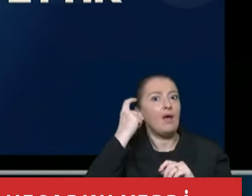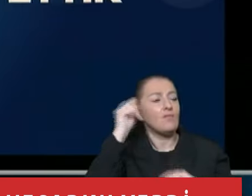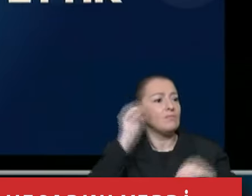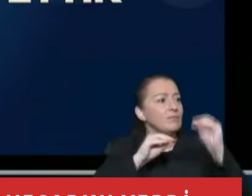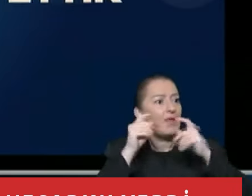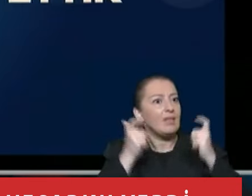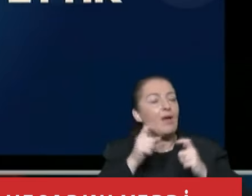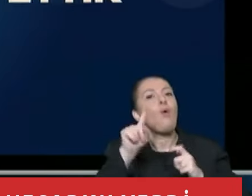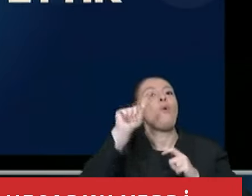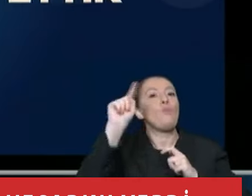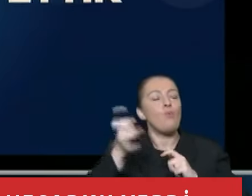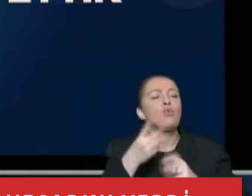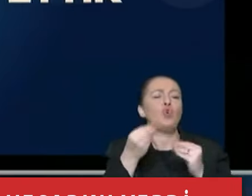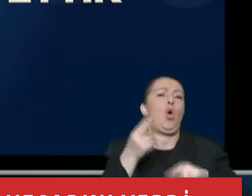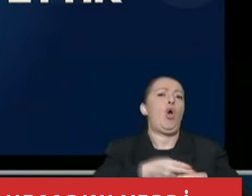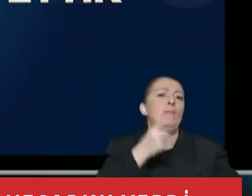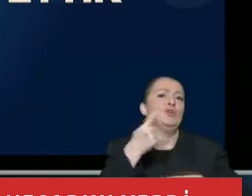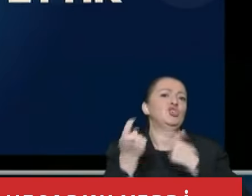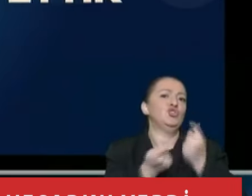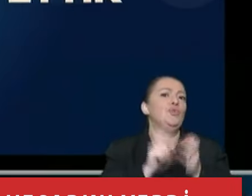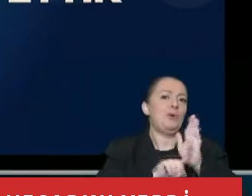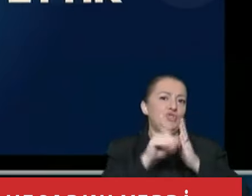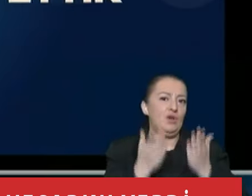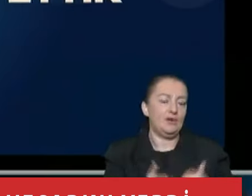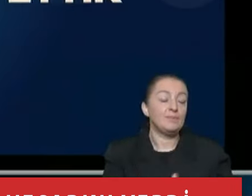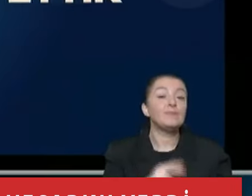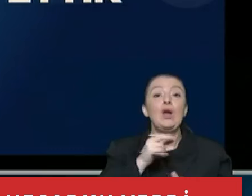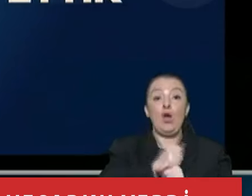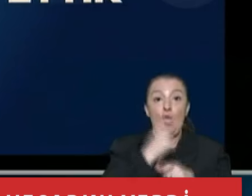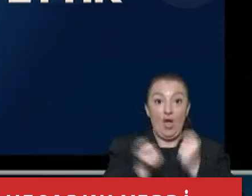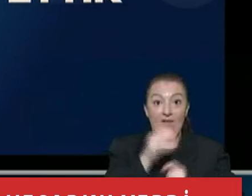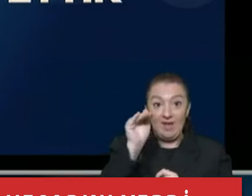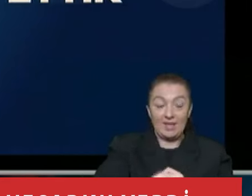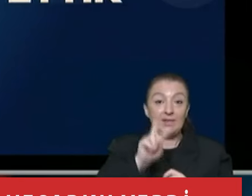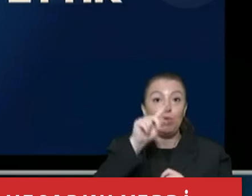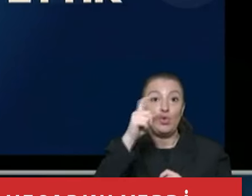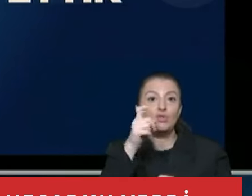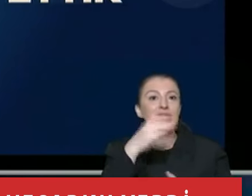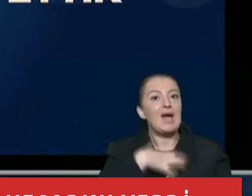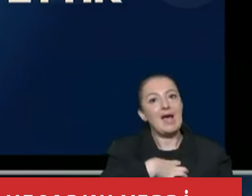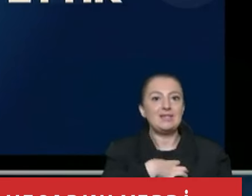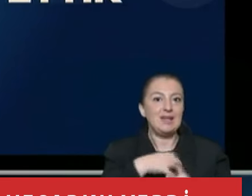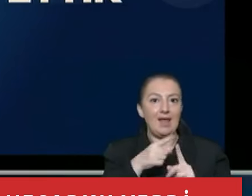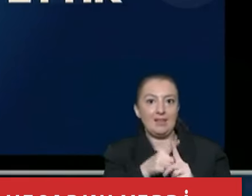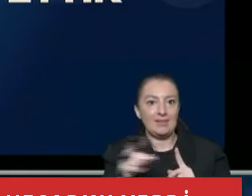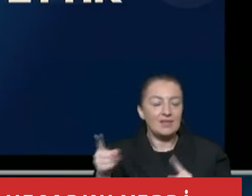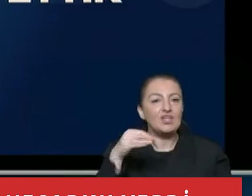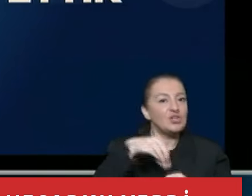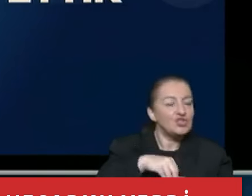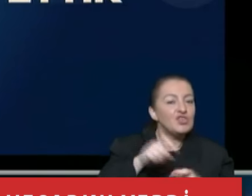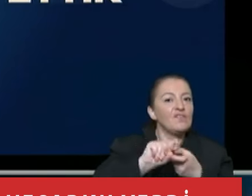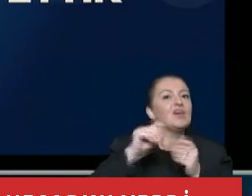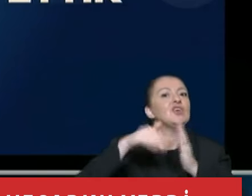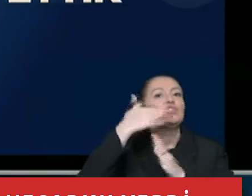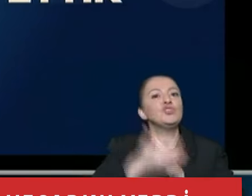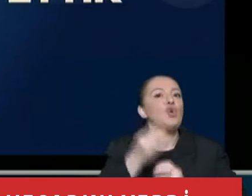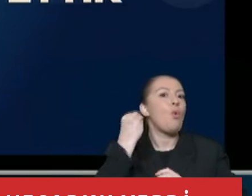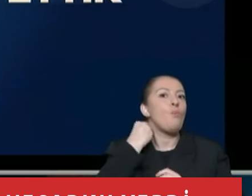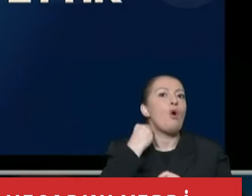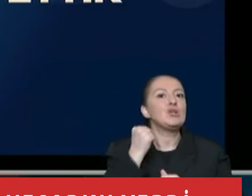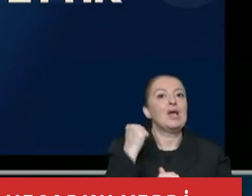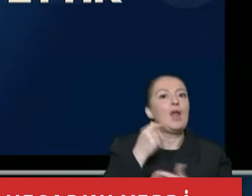İşi başardık göreve geldiğimiz 2019 Hazirandan bu yana iç ve dış borç geri ödemelerinde çok